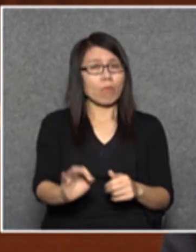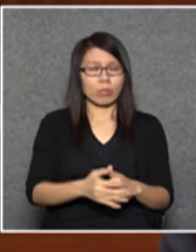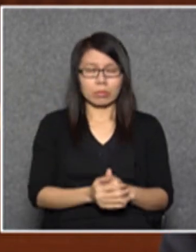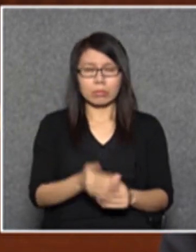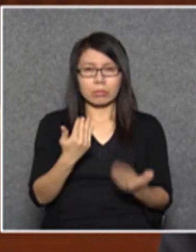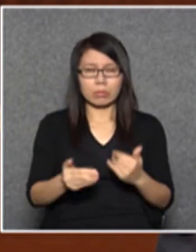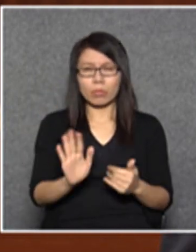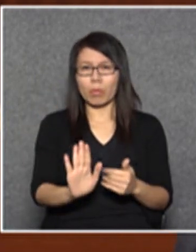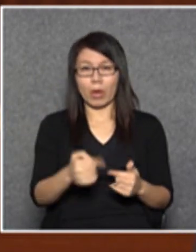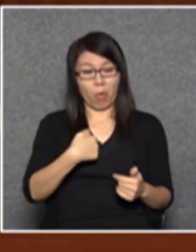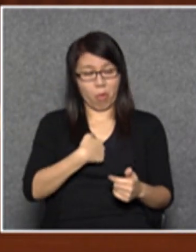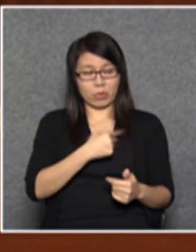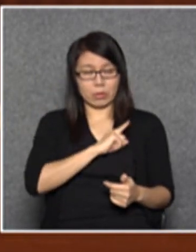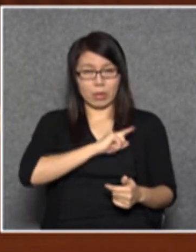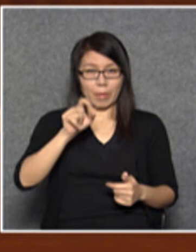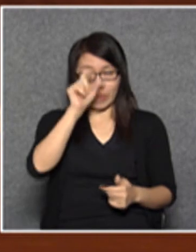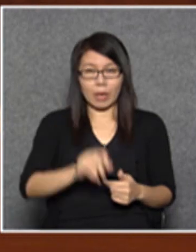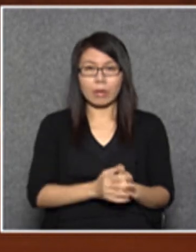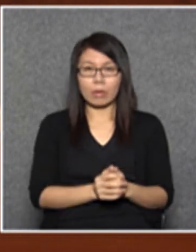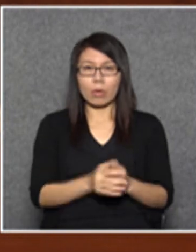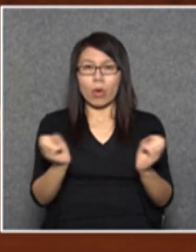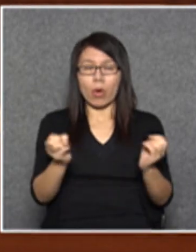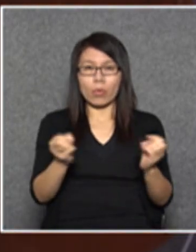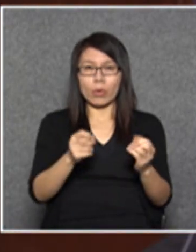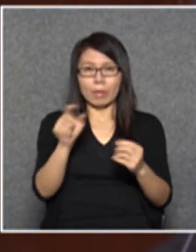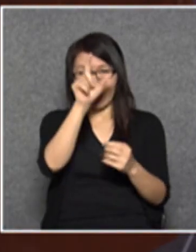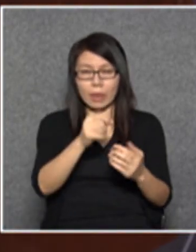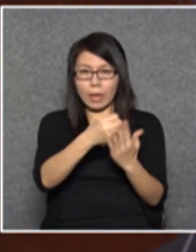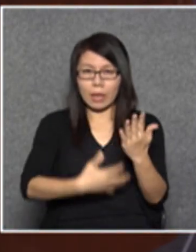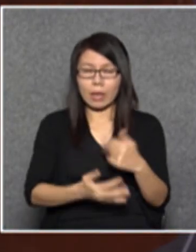更加不是本人的問題。 有什麼問題？